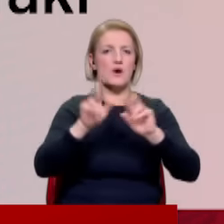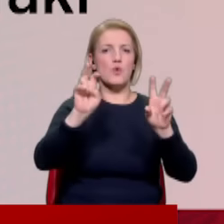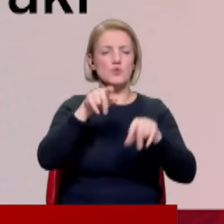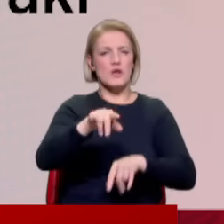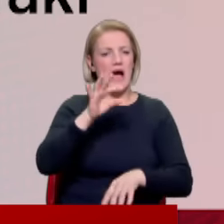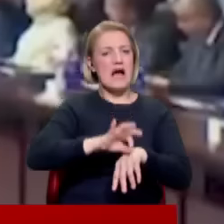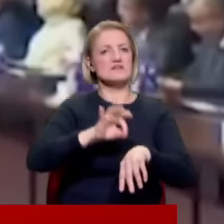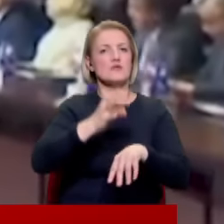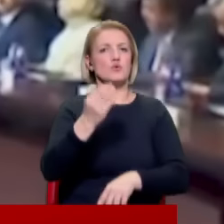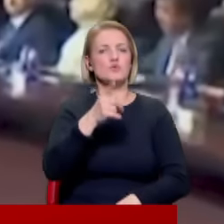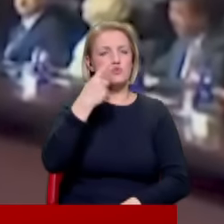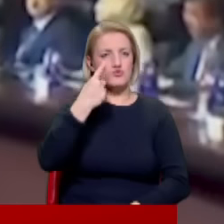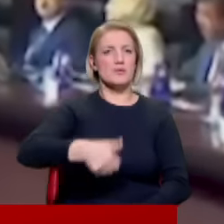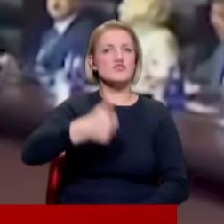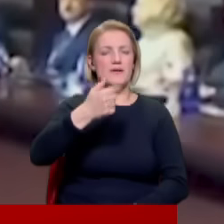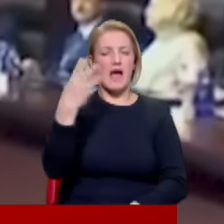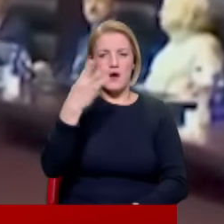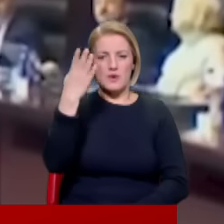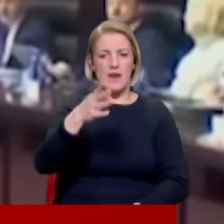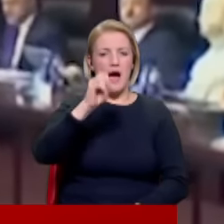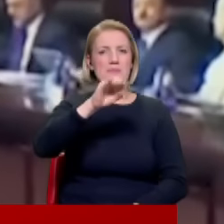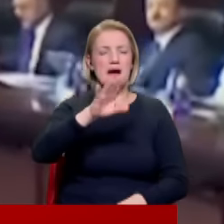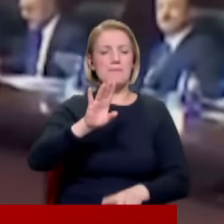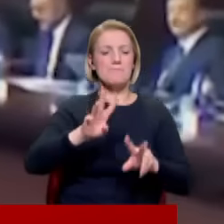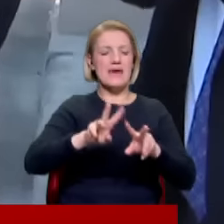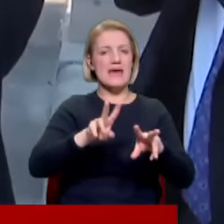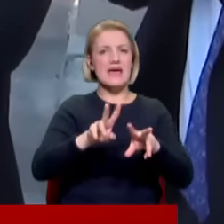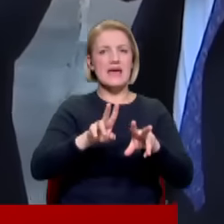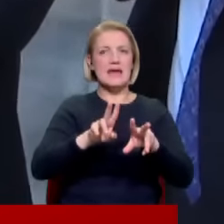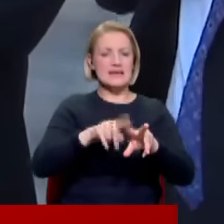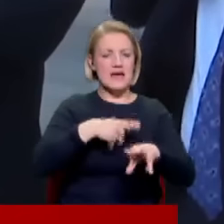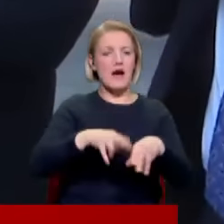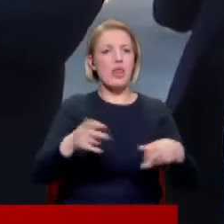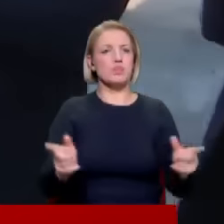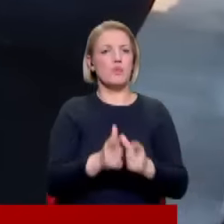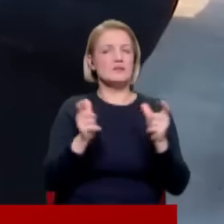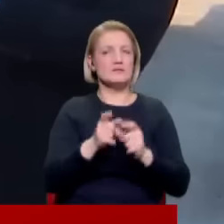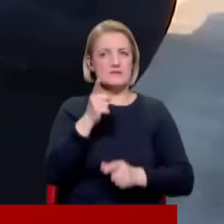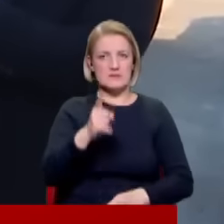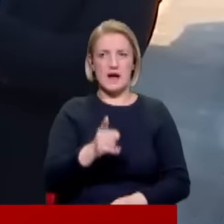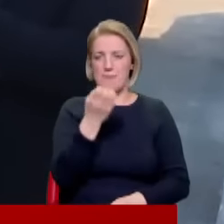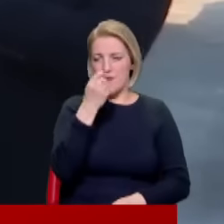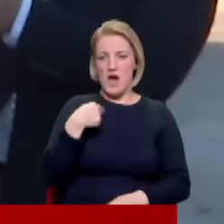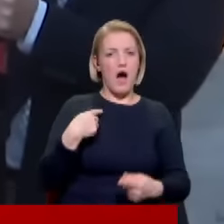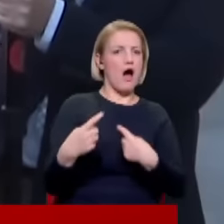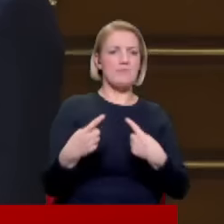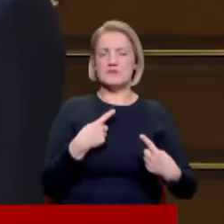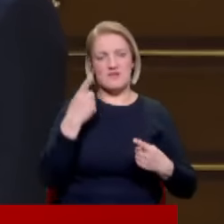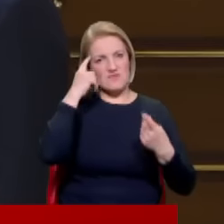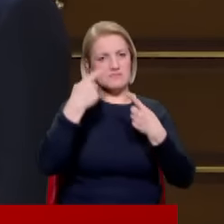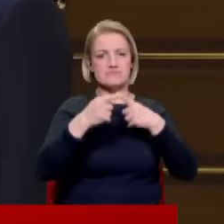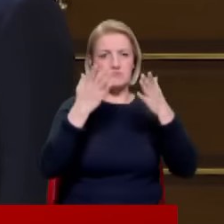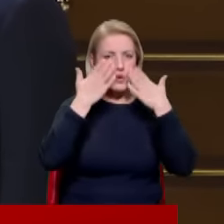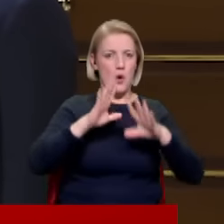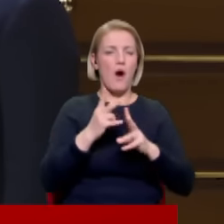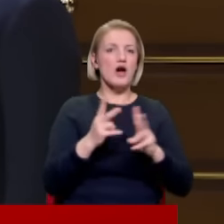konusunda hassas olun. Cumhurbaşkanı Erdoğan'ın AK Parti MYK toplantısında partililere Bahçeli ile aramızda görüş ayrılığı